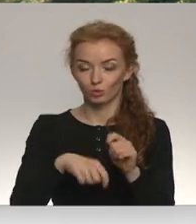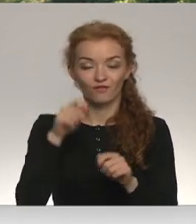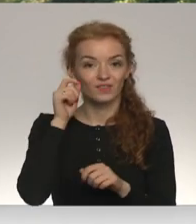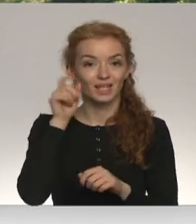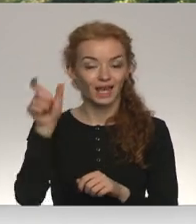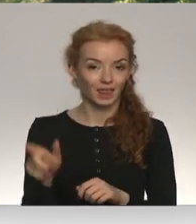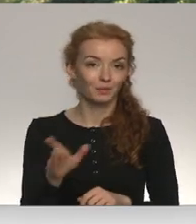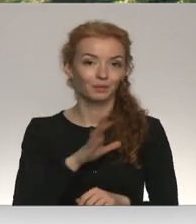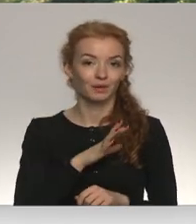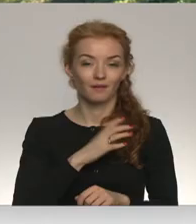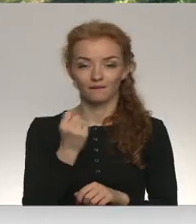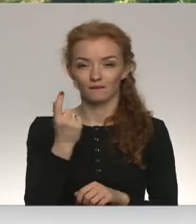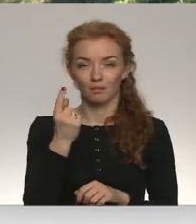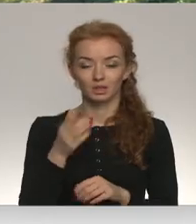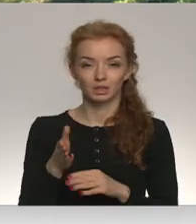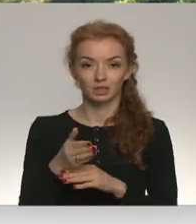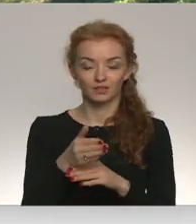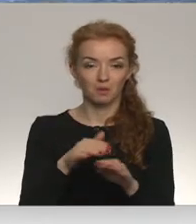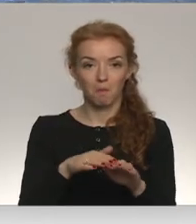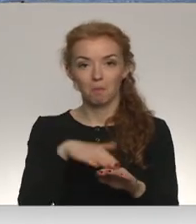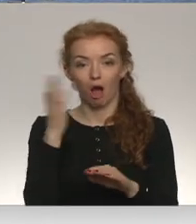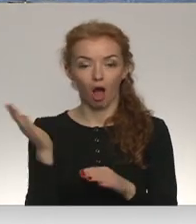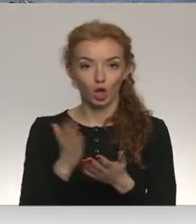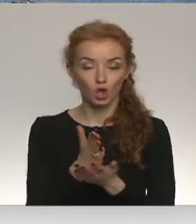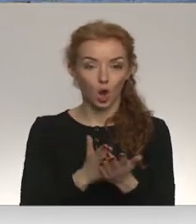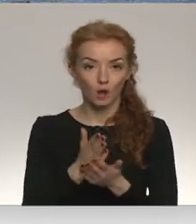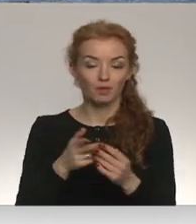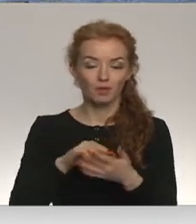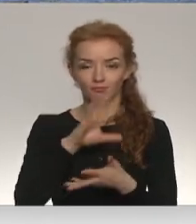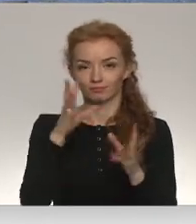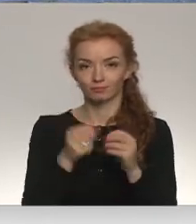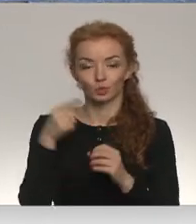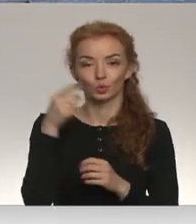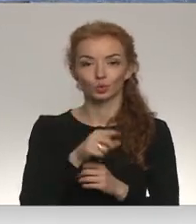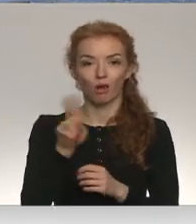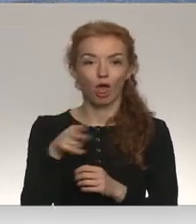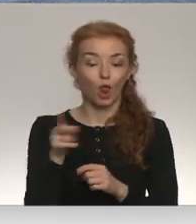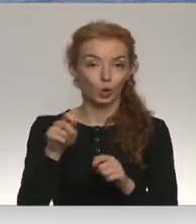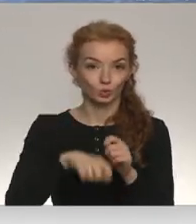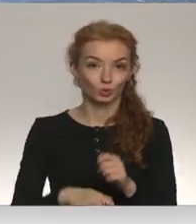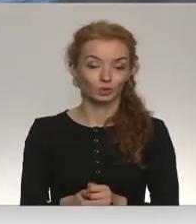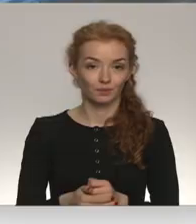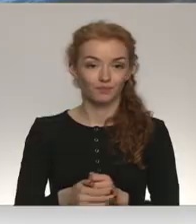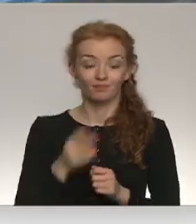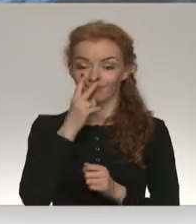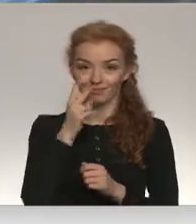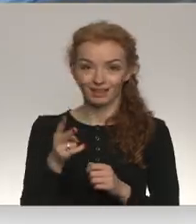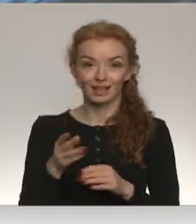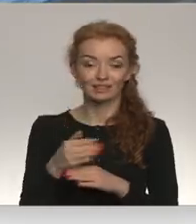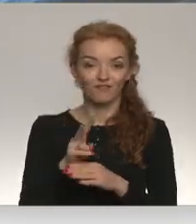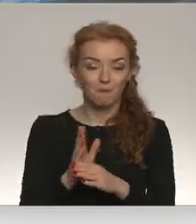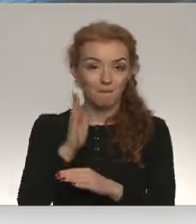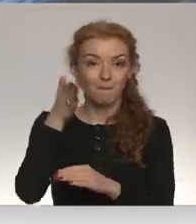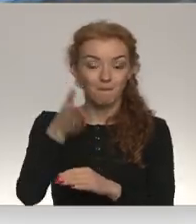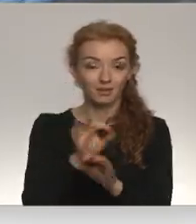bija 11 dzīves virsnormas, tad tas rezultējās ap 1000 eiro sodā. Lai arī skats ar lecošajām vimbām ir